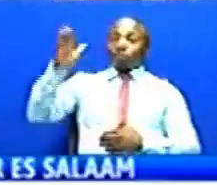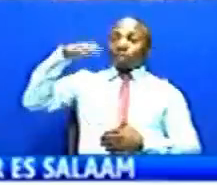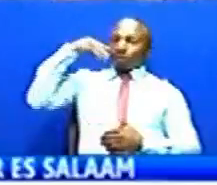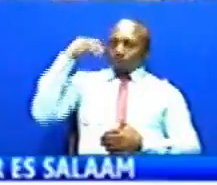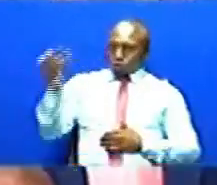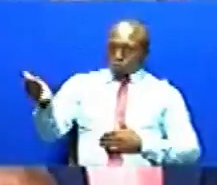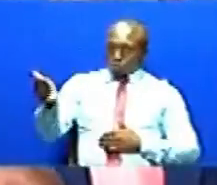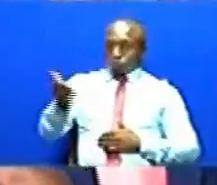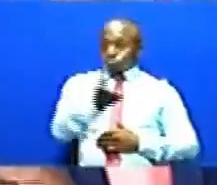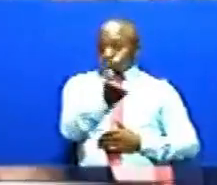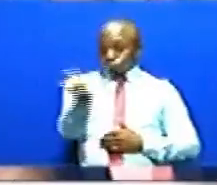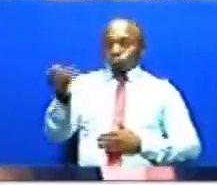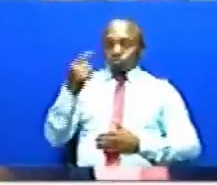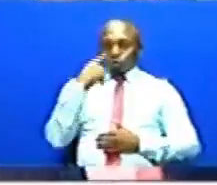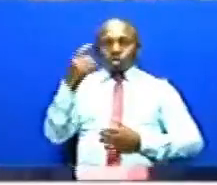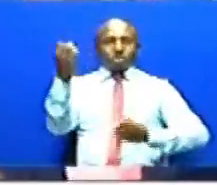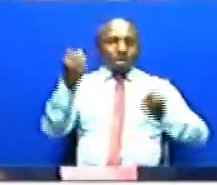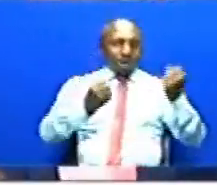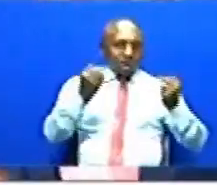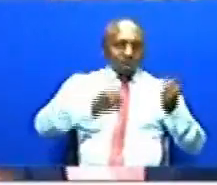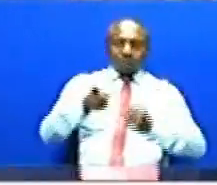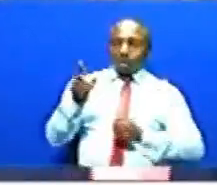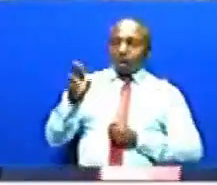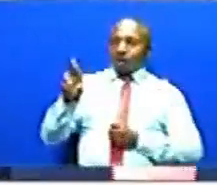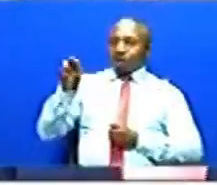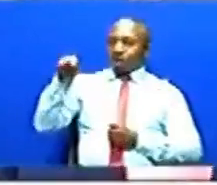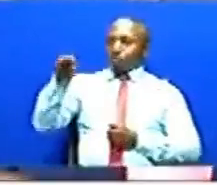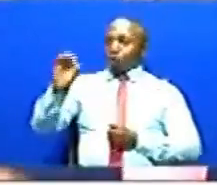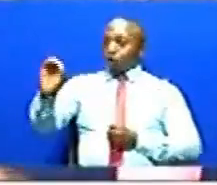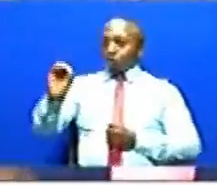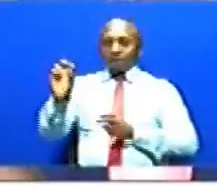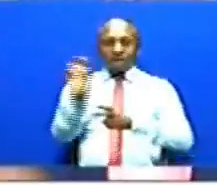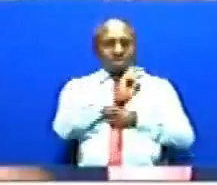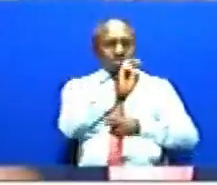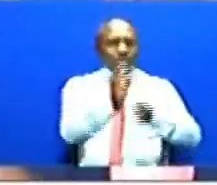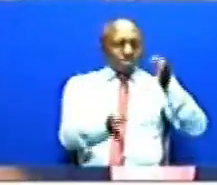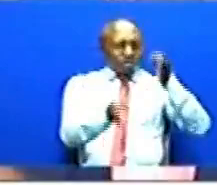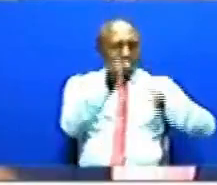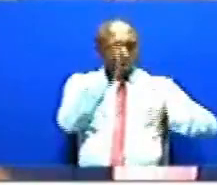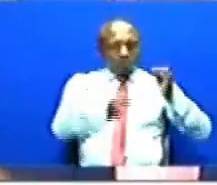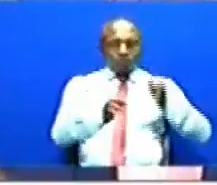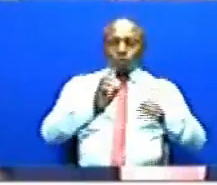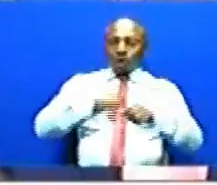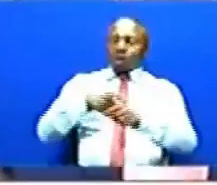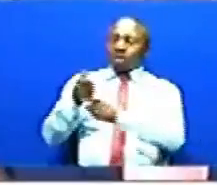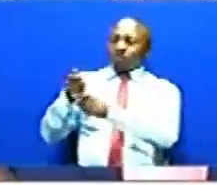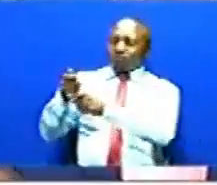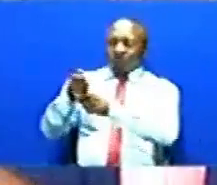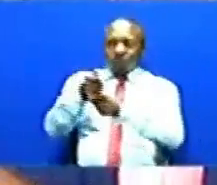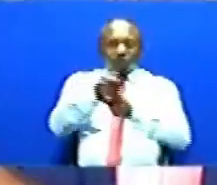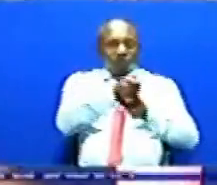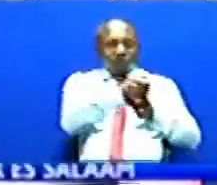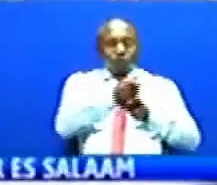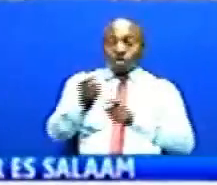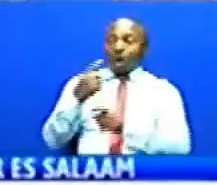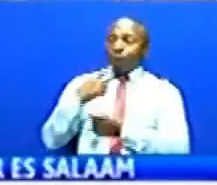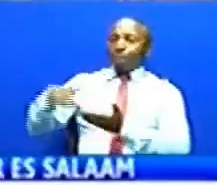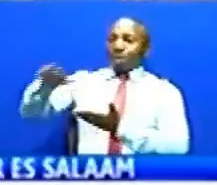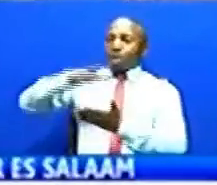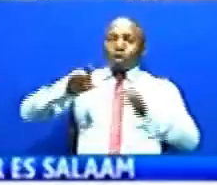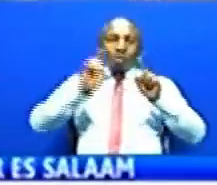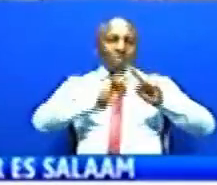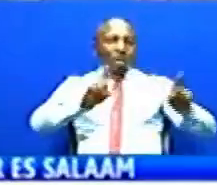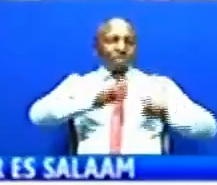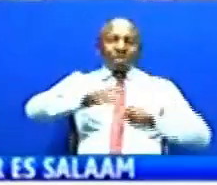Kesho mtaona magari na RMO wetu anasimamia kikamilifu tukiwa tunapuliza dawa kwenye maeneo